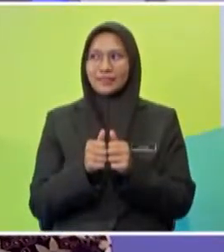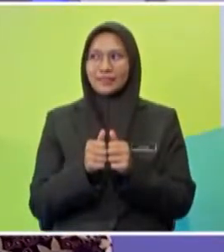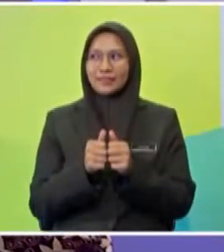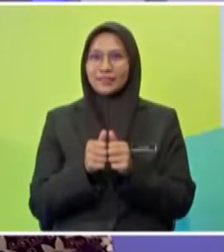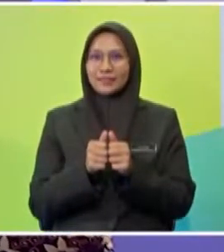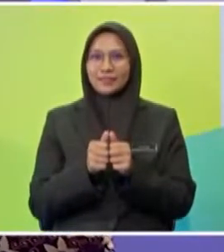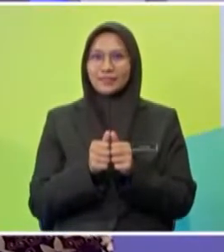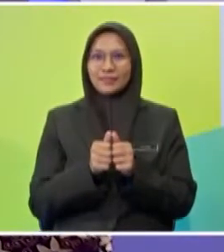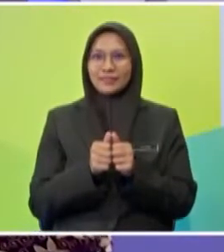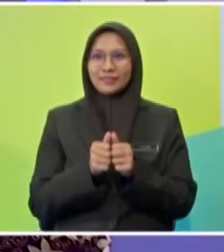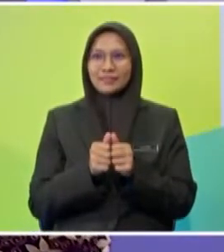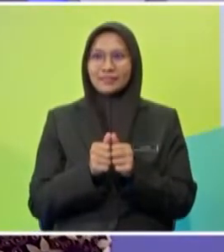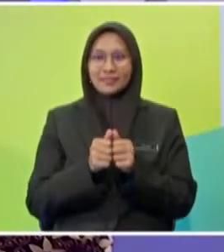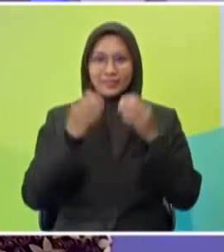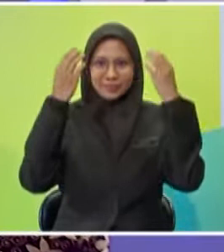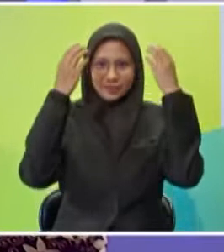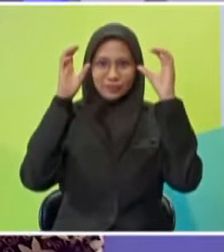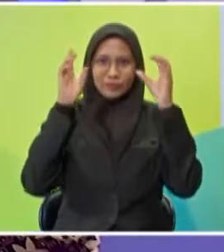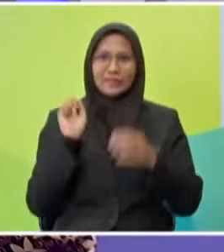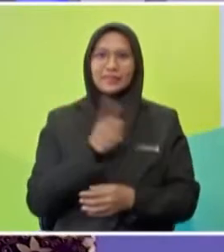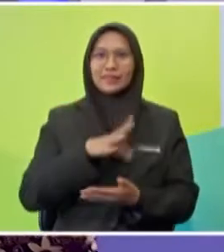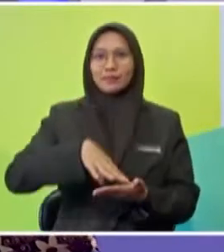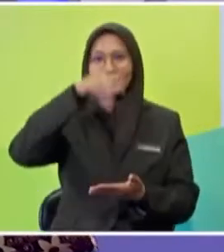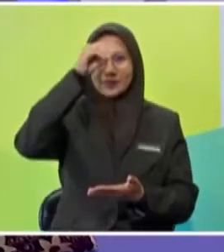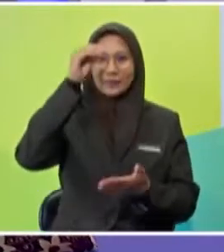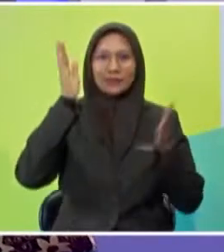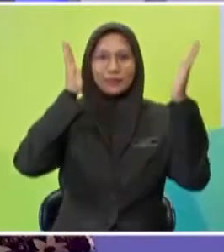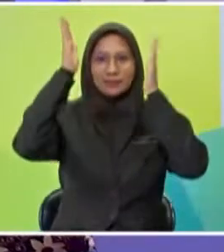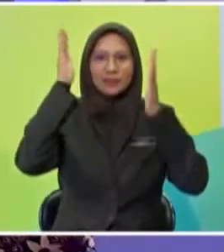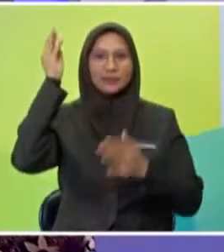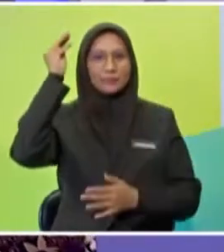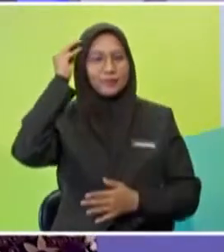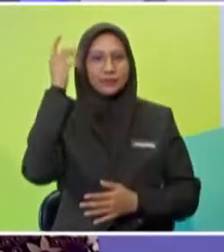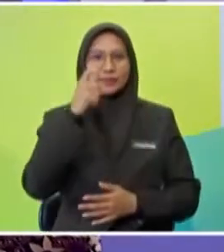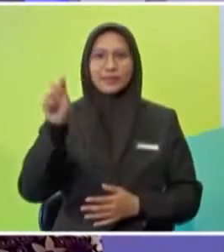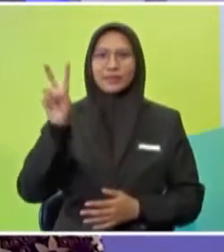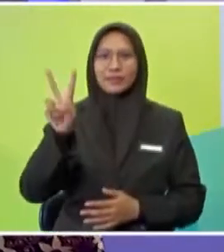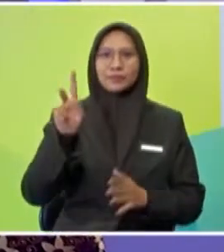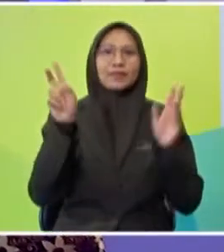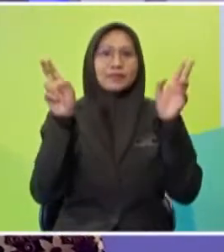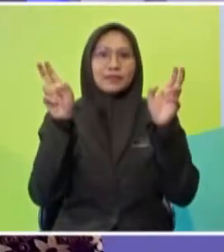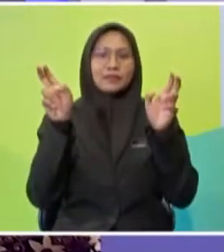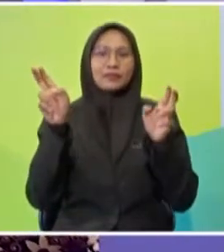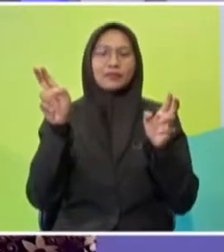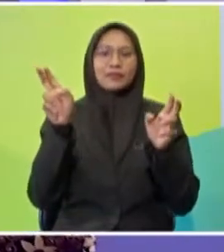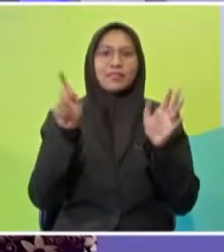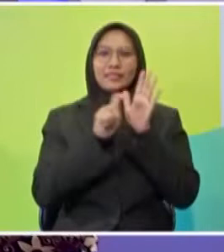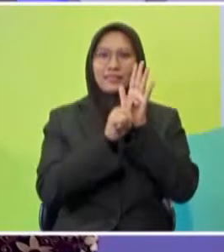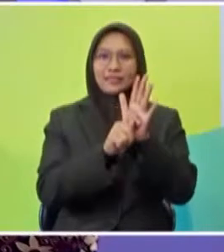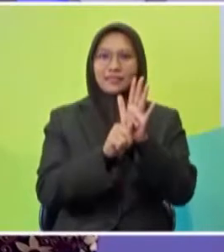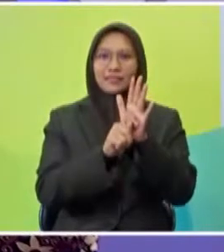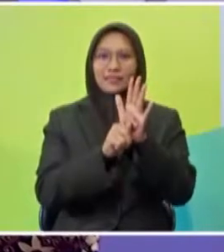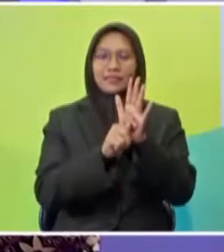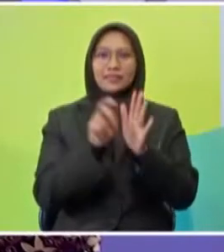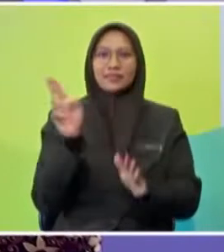akan belajar bahasa Melayu tingkatan 2 menengah rendah dengan tajuk Teladani Sejarah Hargai Warisan. Pada awal rancangan tadi,